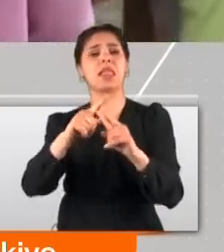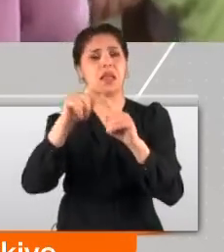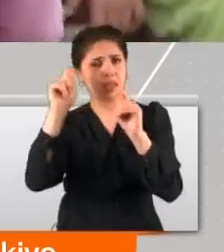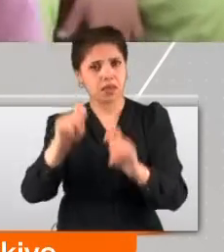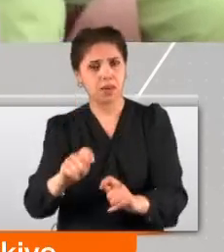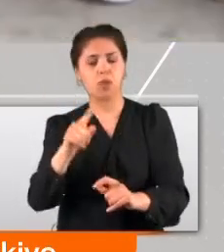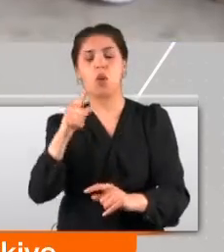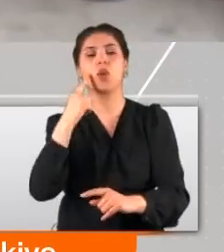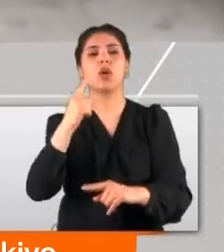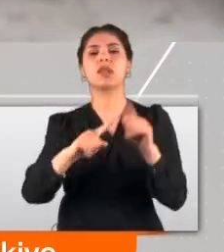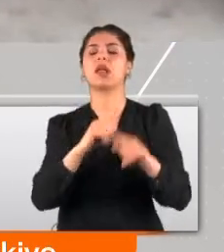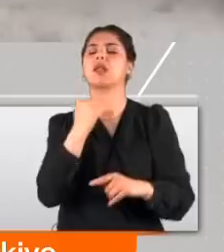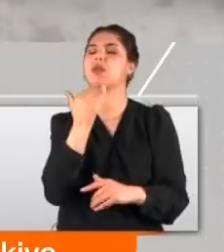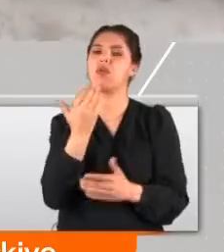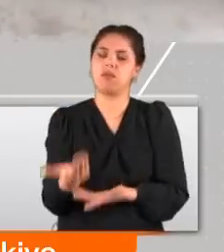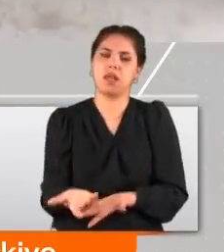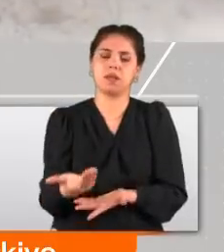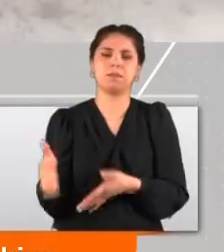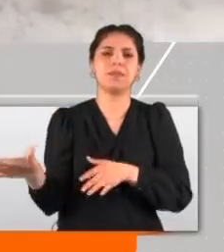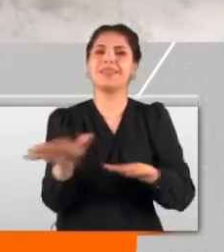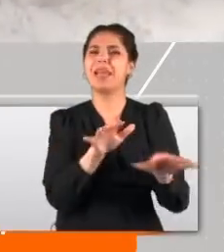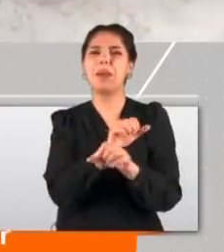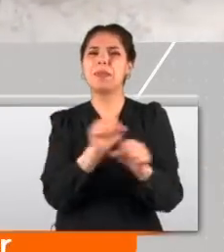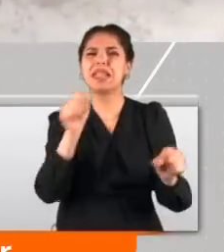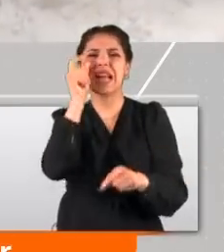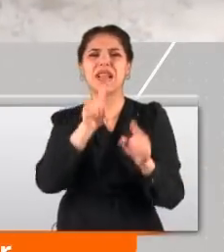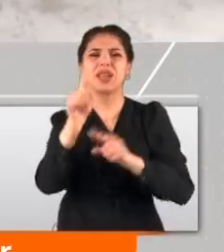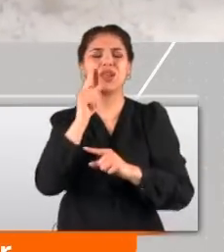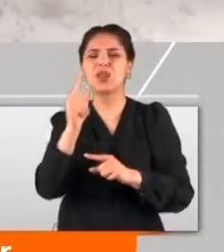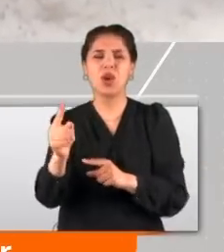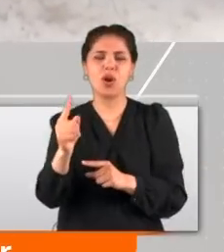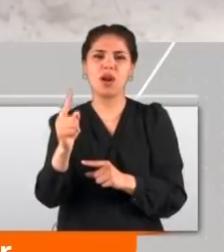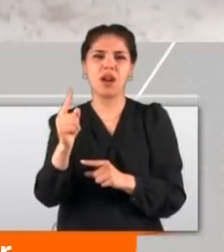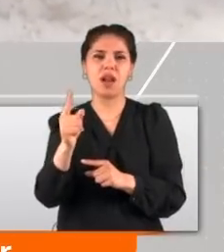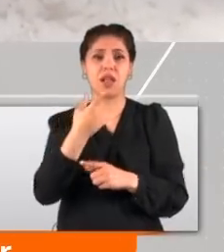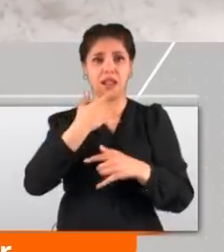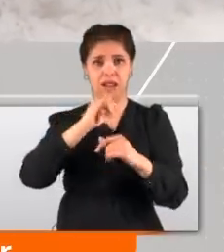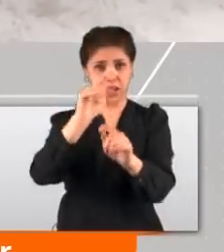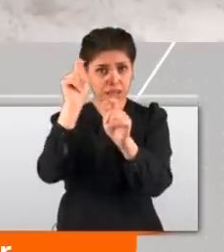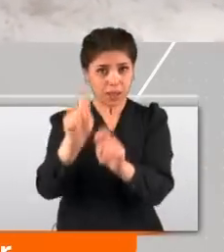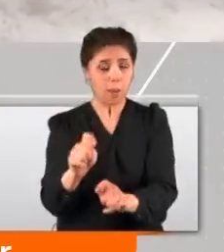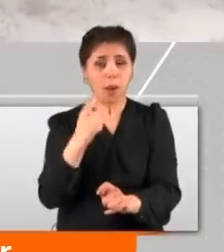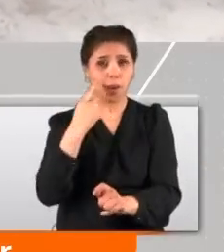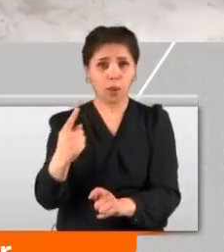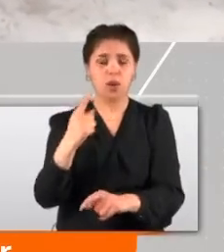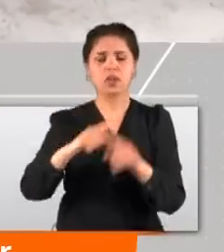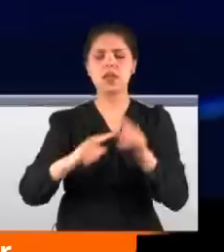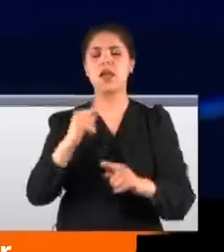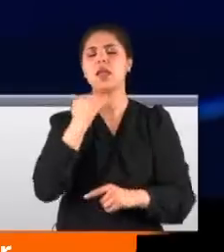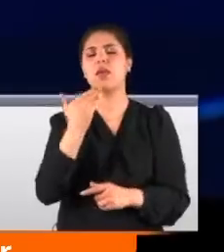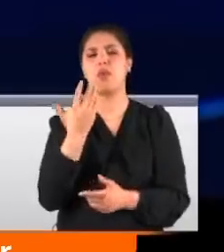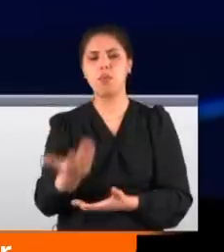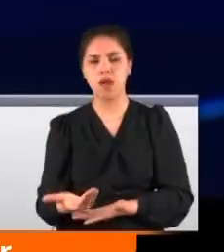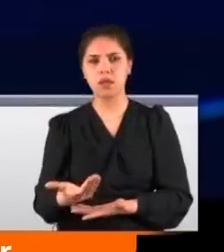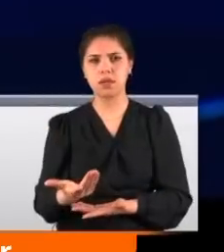ederek siyaset olmaz. Depremzede vatandaşlarıma hakaret ederek siyaset olmaz.